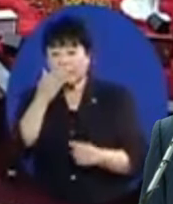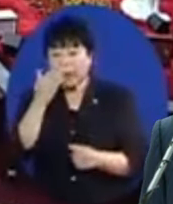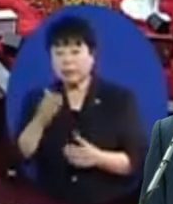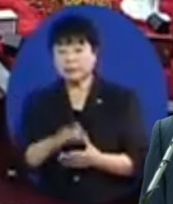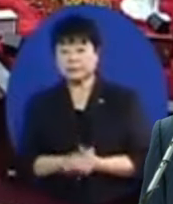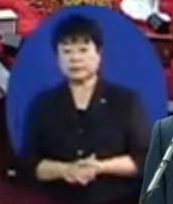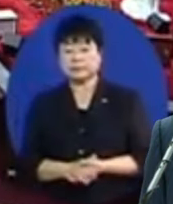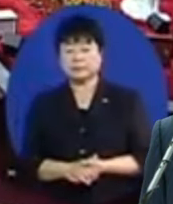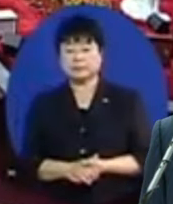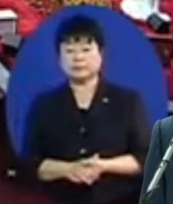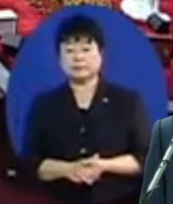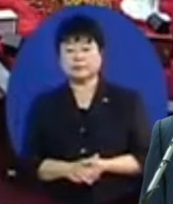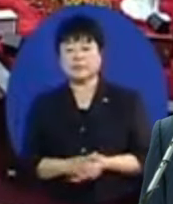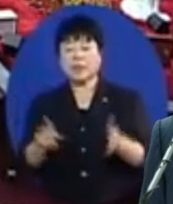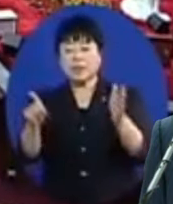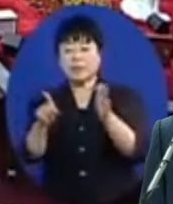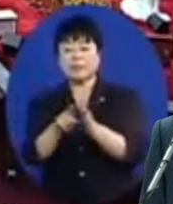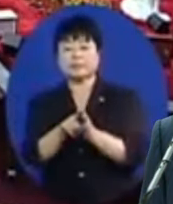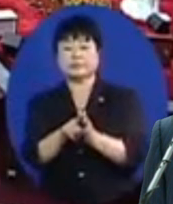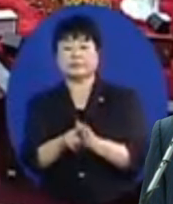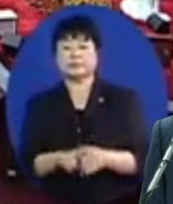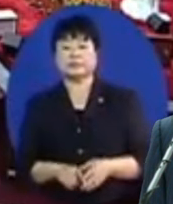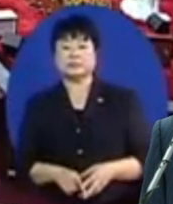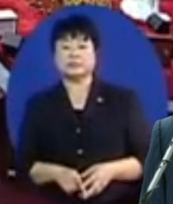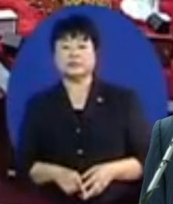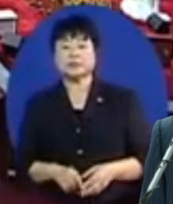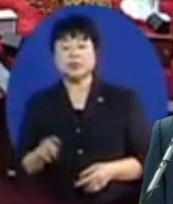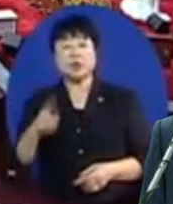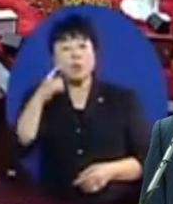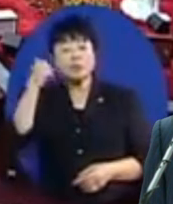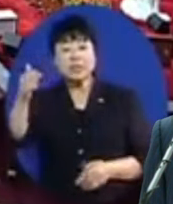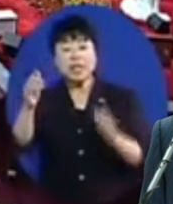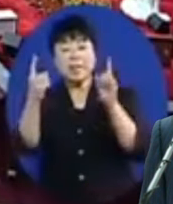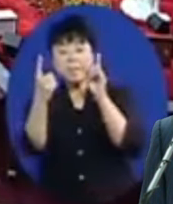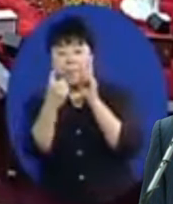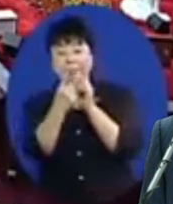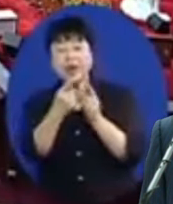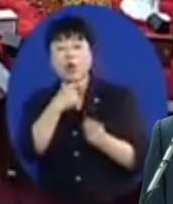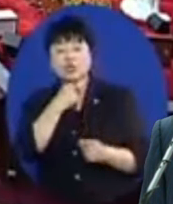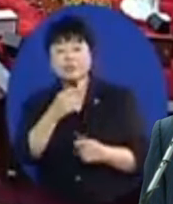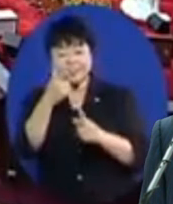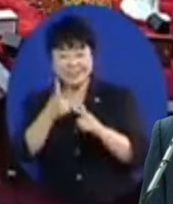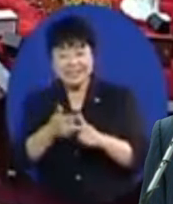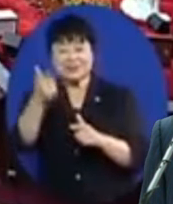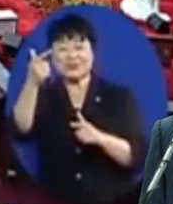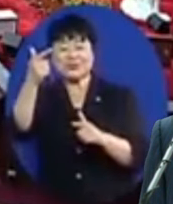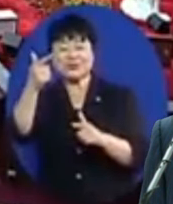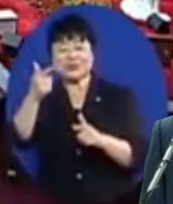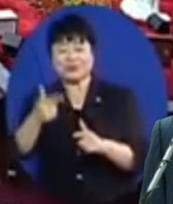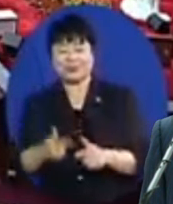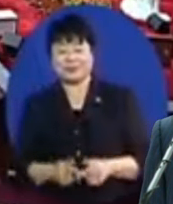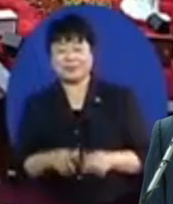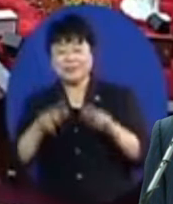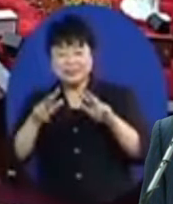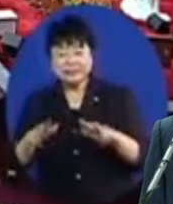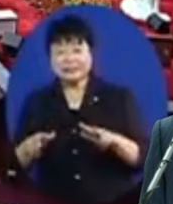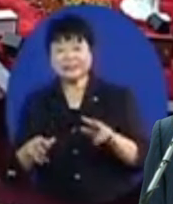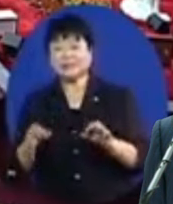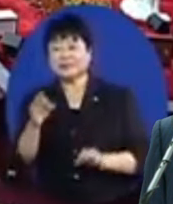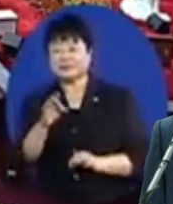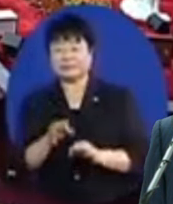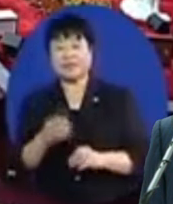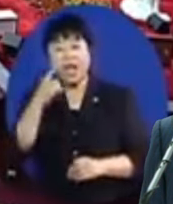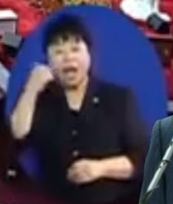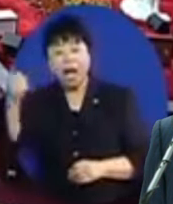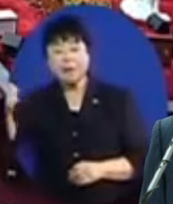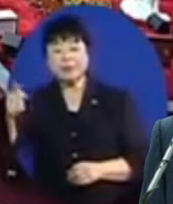것입니다. 릭 위렌 목사는 만나고 싶은 예수라는 그의 책에서 현대 경영의 아버지이며 20세기의